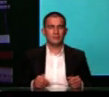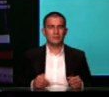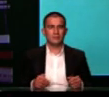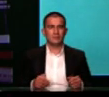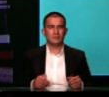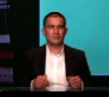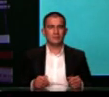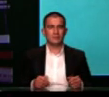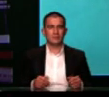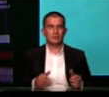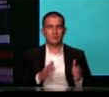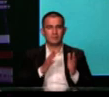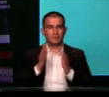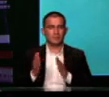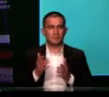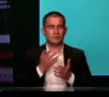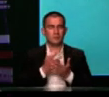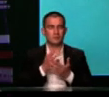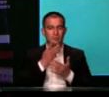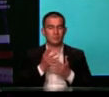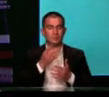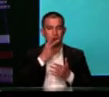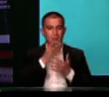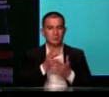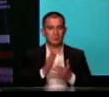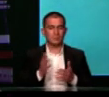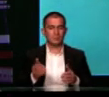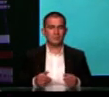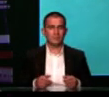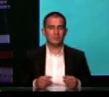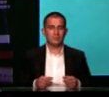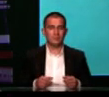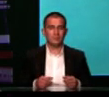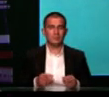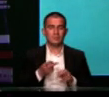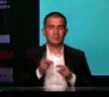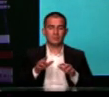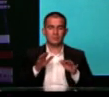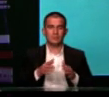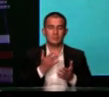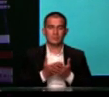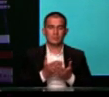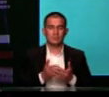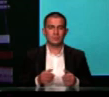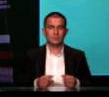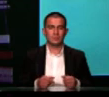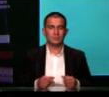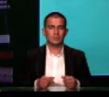matni berilgan. Buning o'rniga siz o'zingizni, ismingiz yoki familiyangizni qo'yib